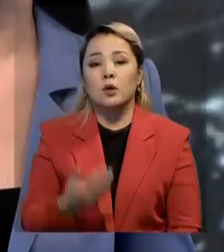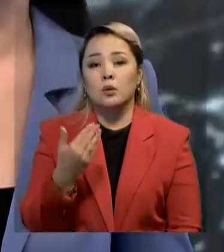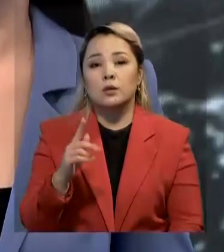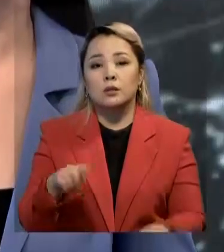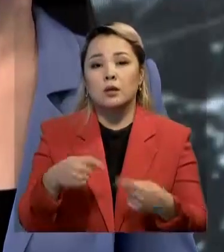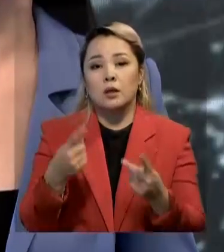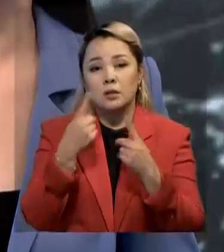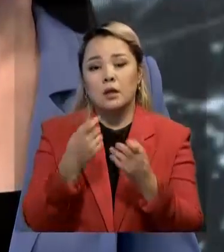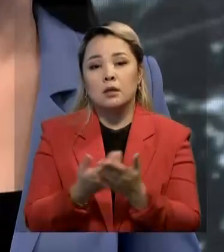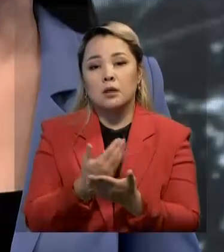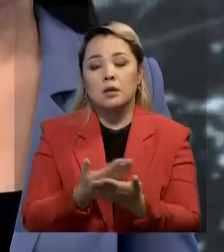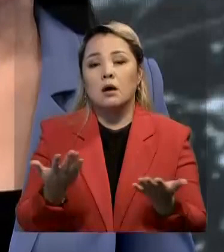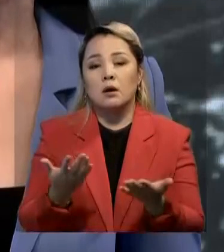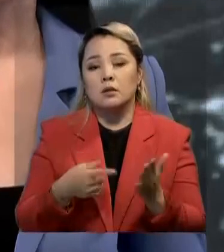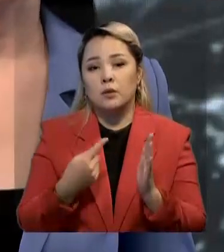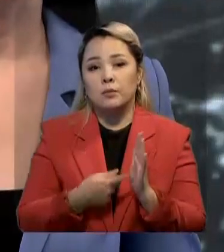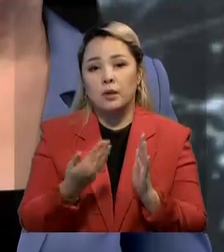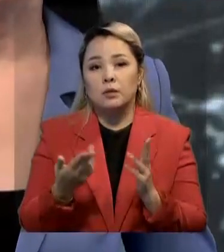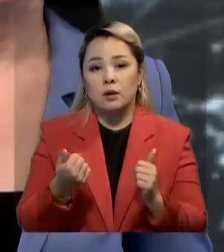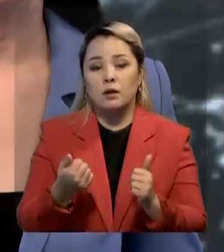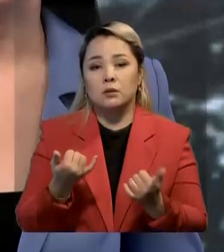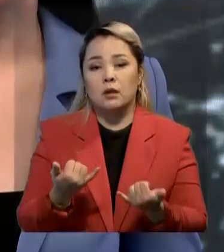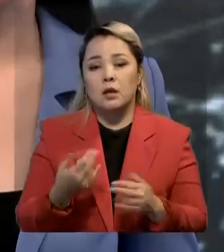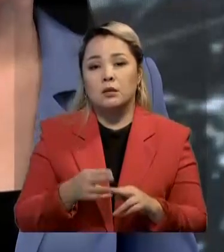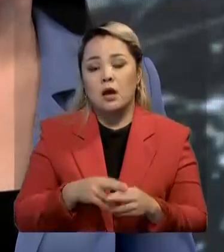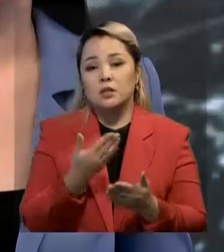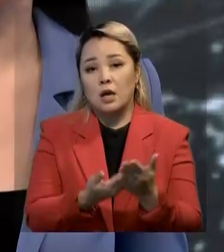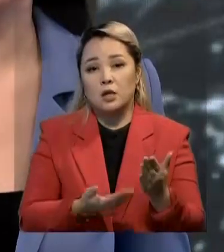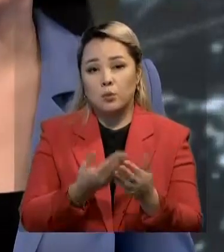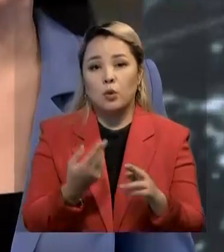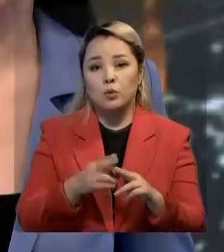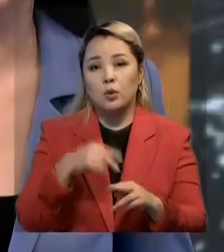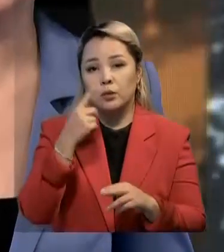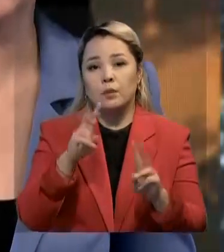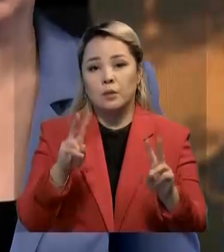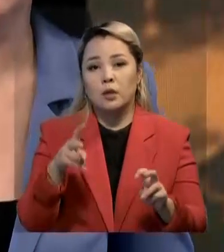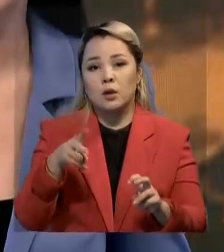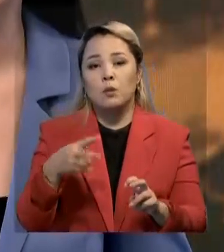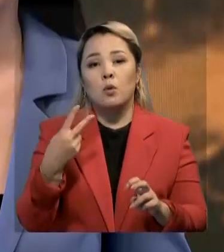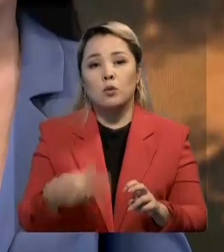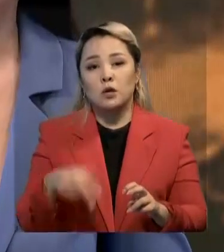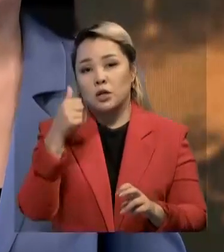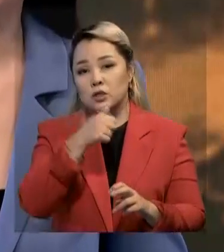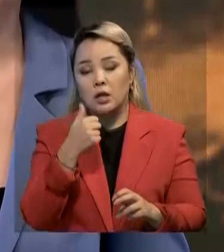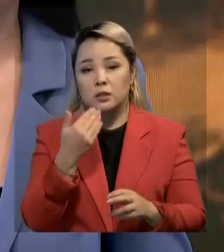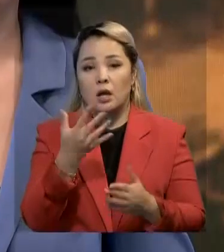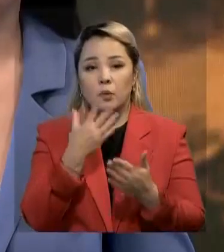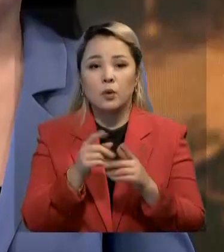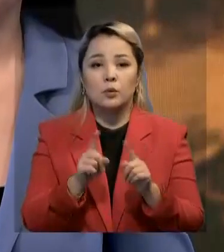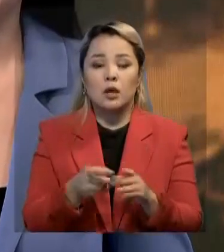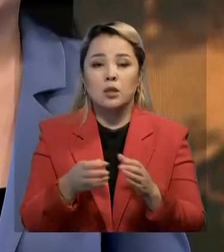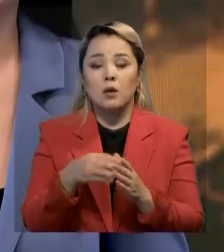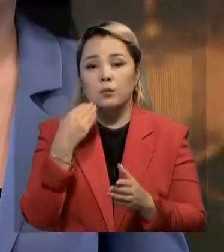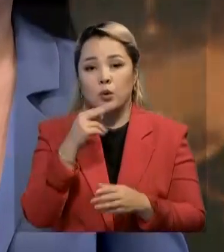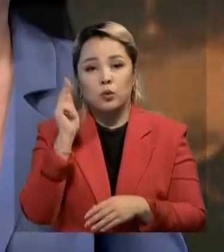бүгін қандай мәлімет бар? Я Азамат, сарапшылар бұл түрімізбен 2030 жылға дейін барлығы үшін қолжетімді